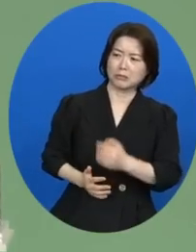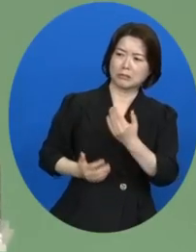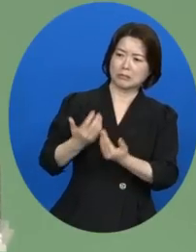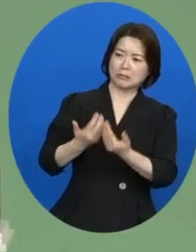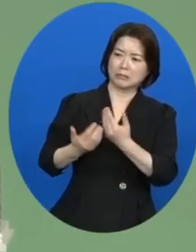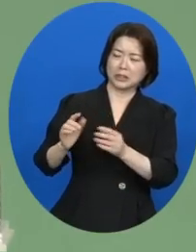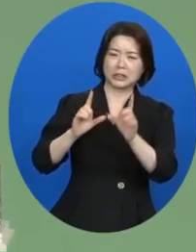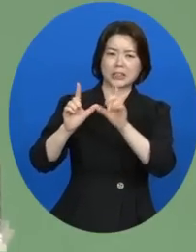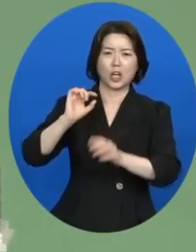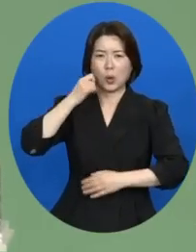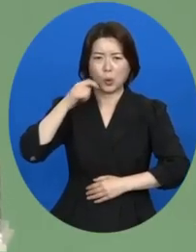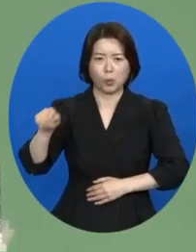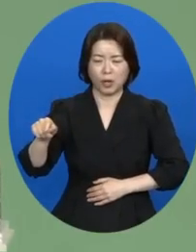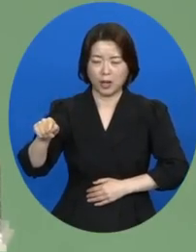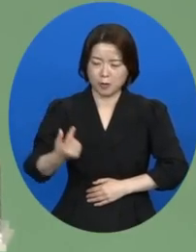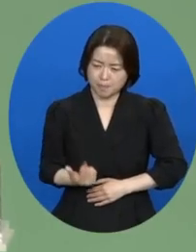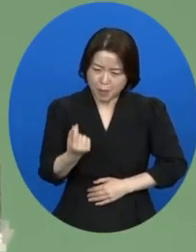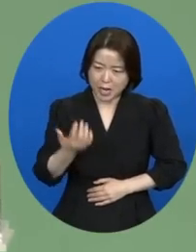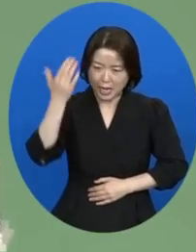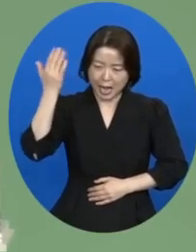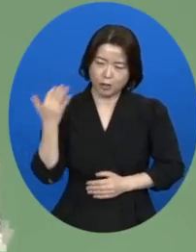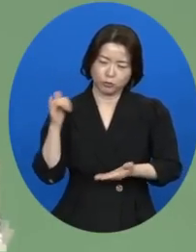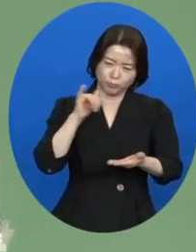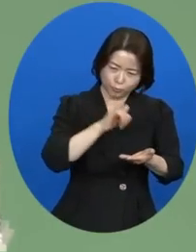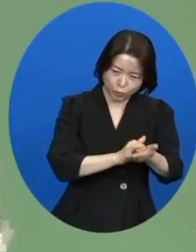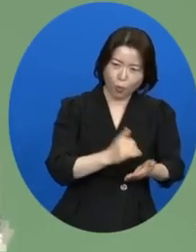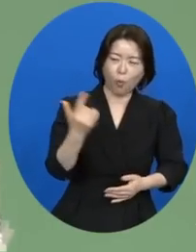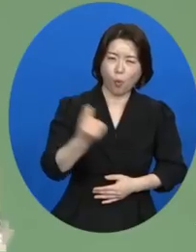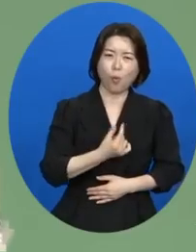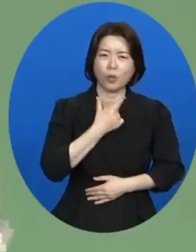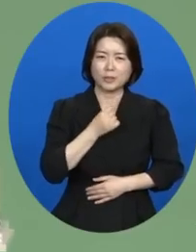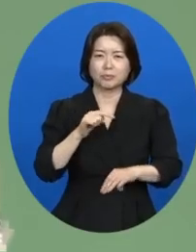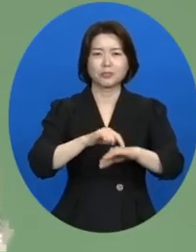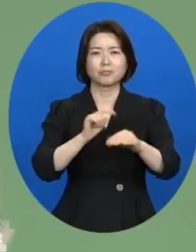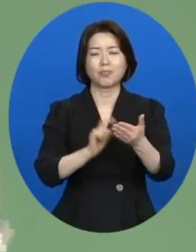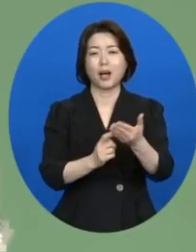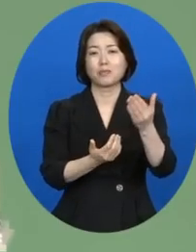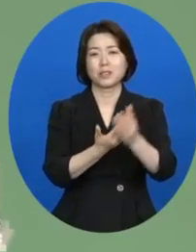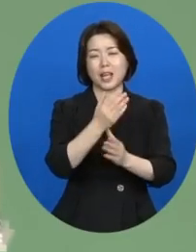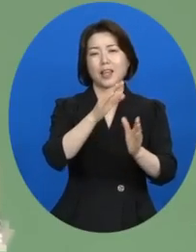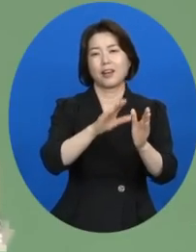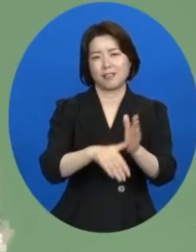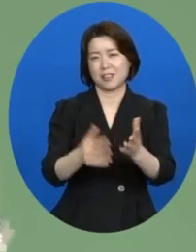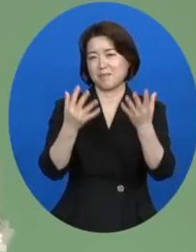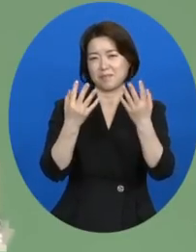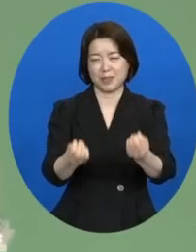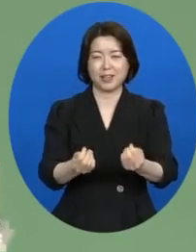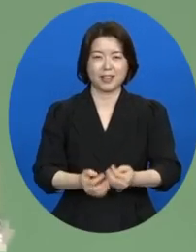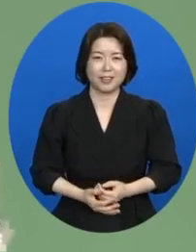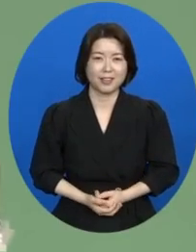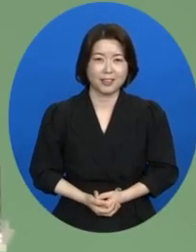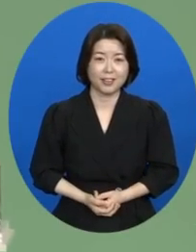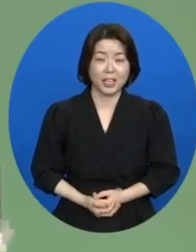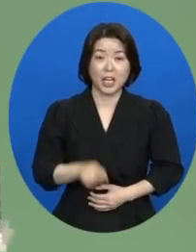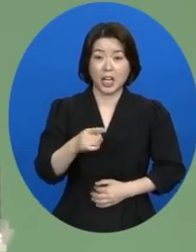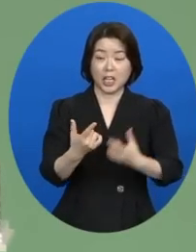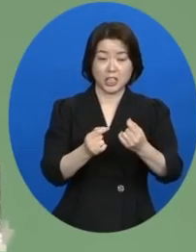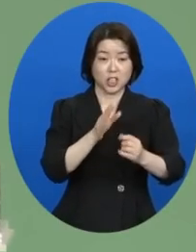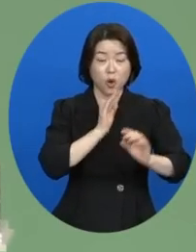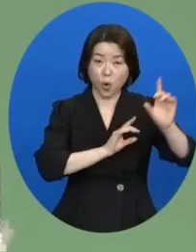않아서 빨리 한국에 다시 돌아가고 싶은 마음이 생기고 했습니다. 이런